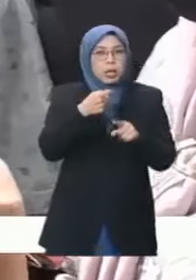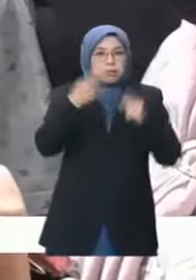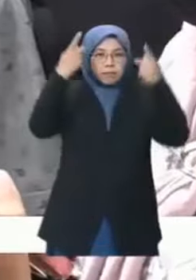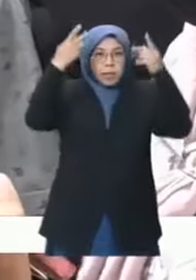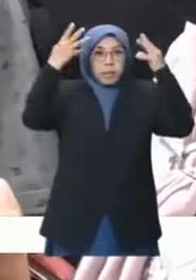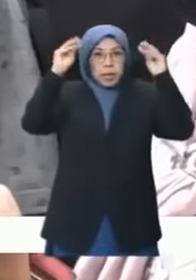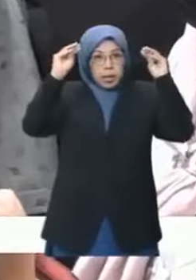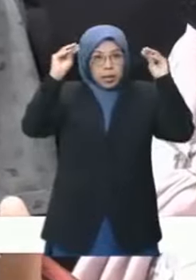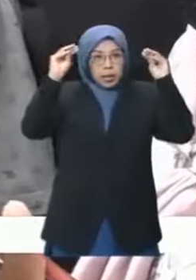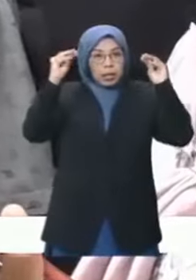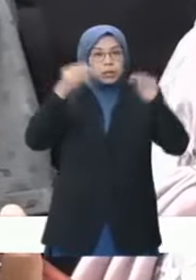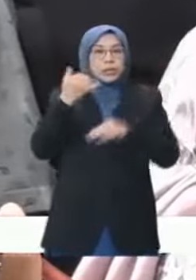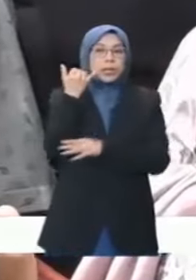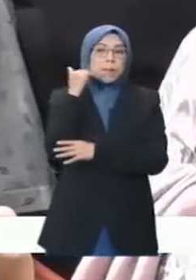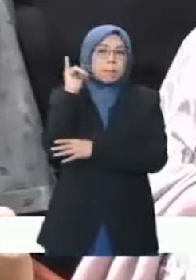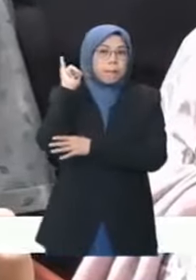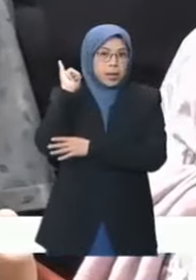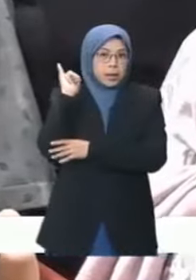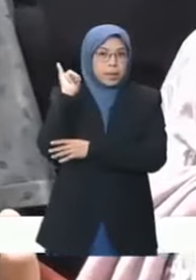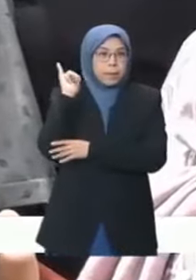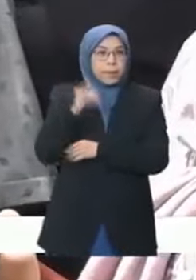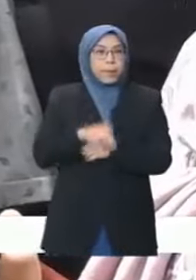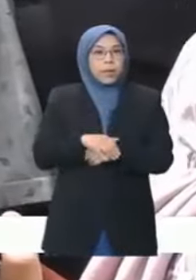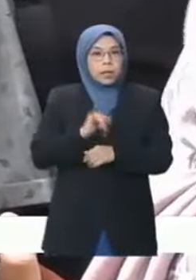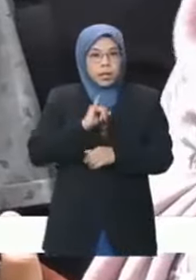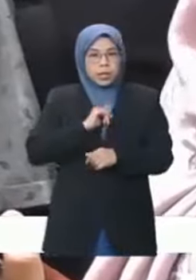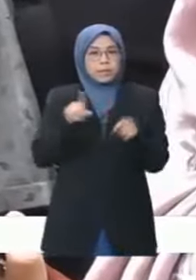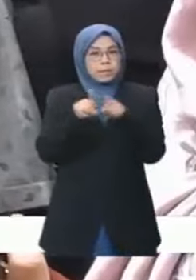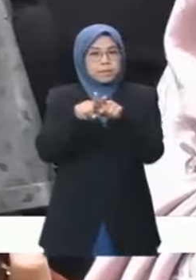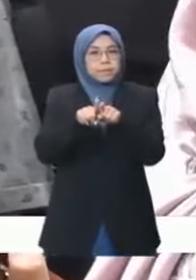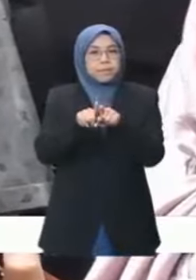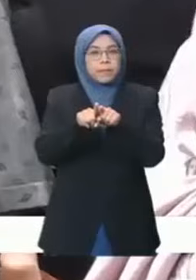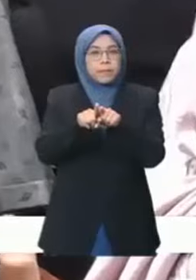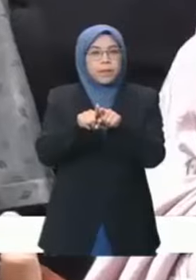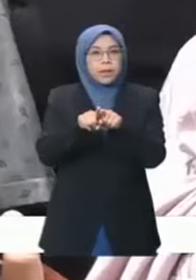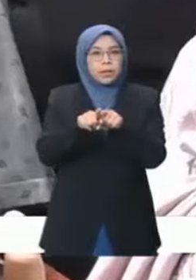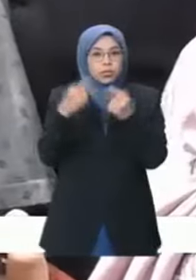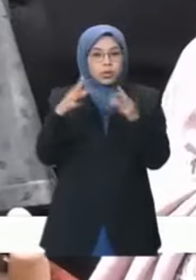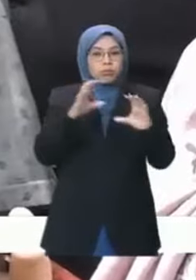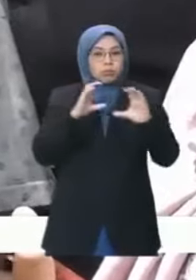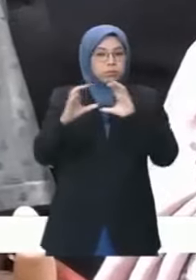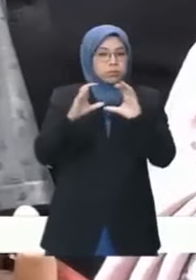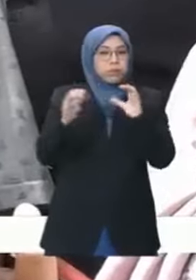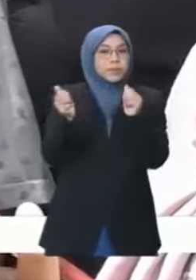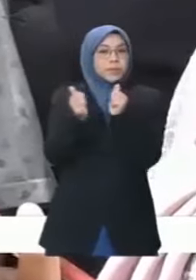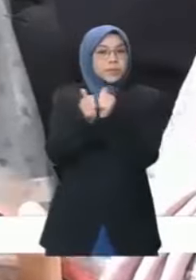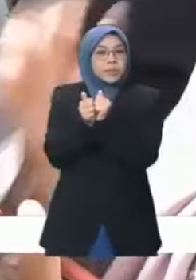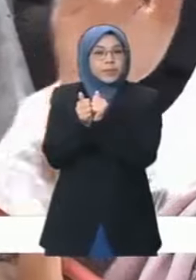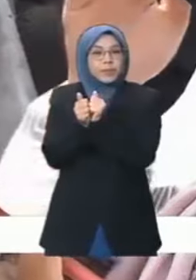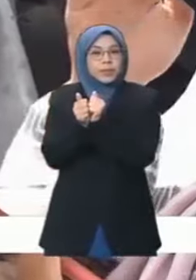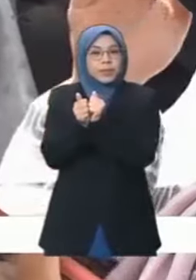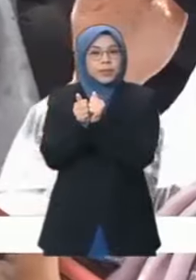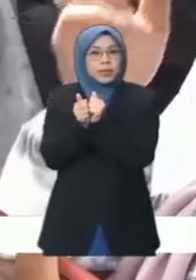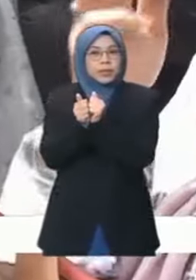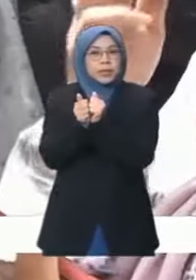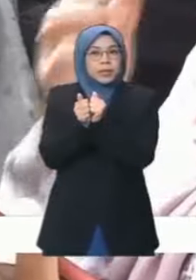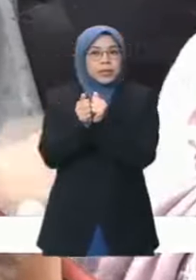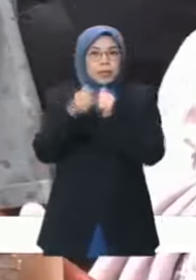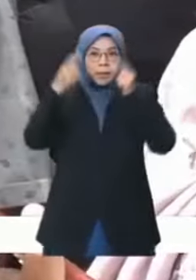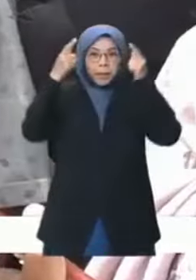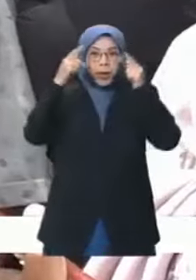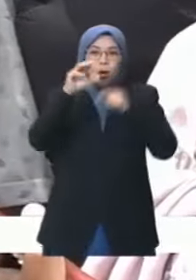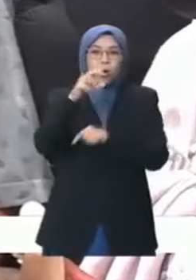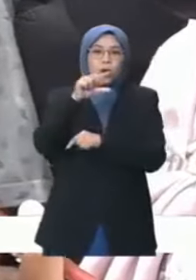Menteri semalam. Saya juga telah bercakap dengan Yang Berhormat Gobind